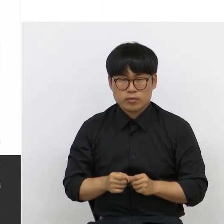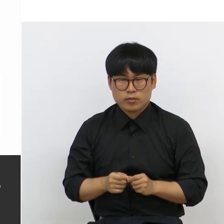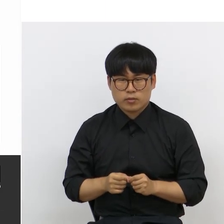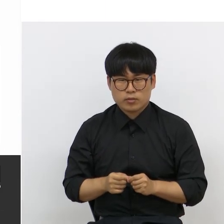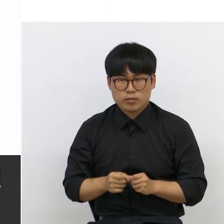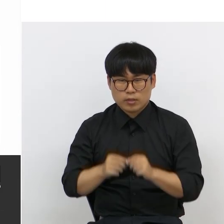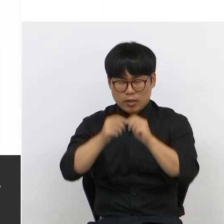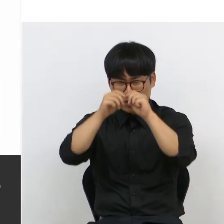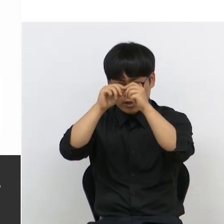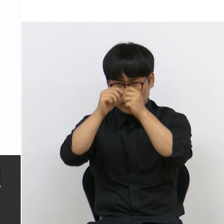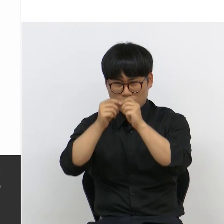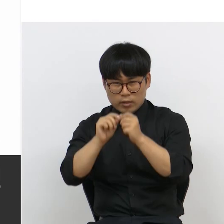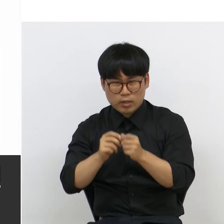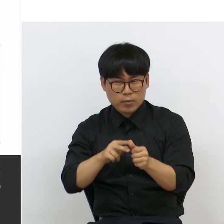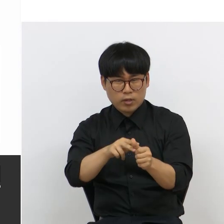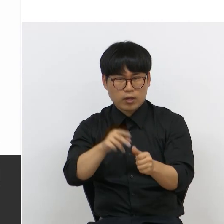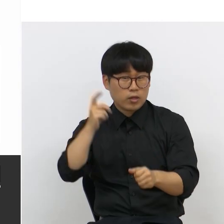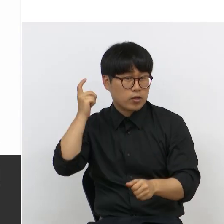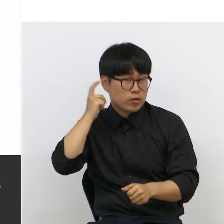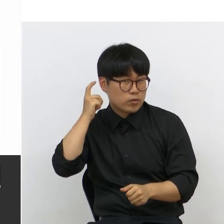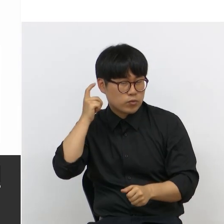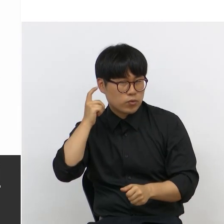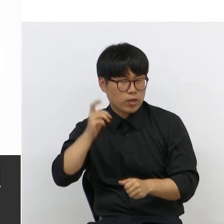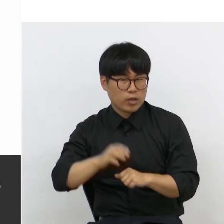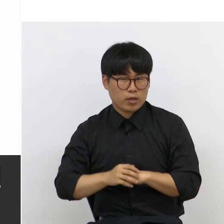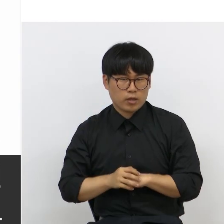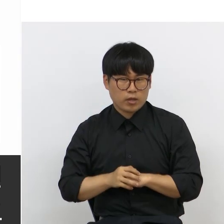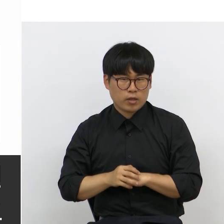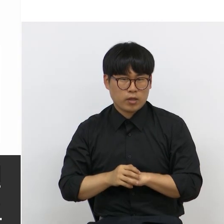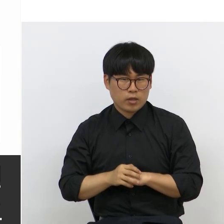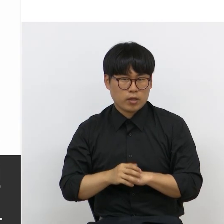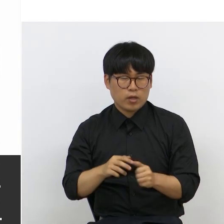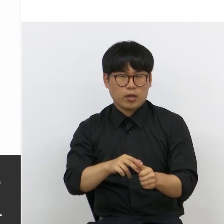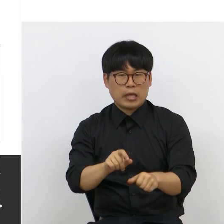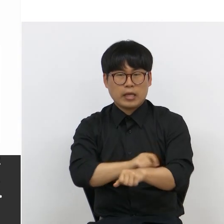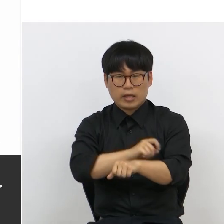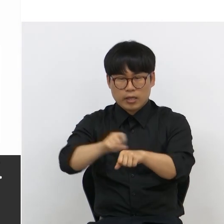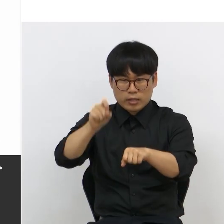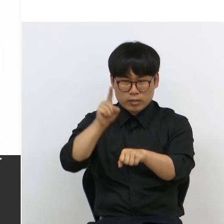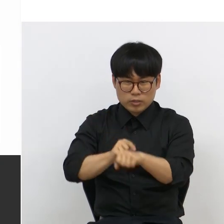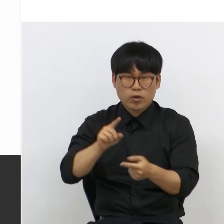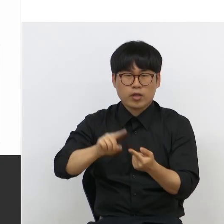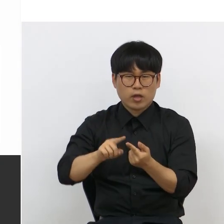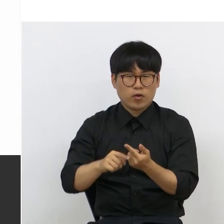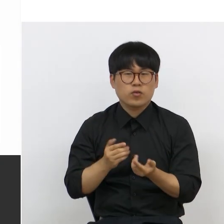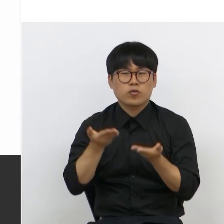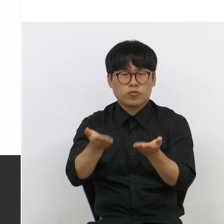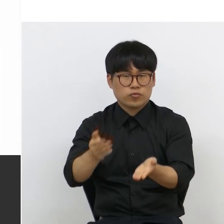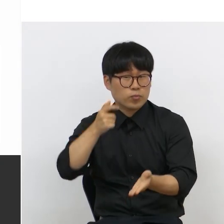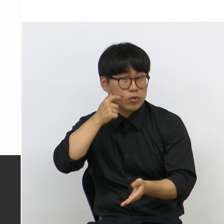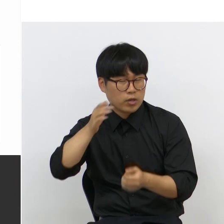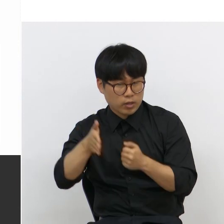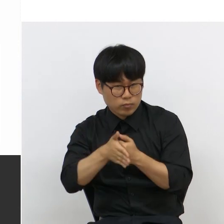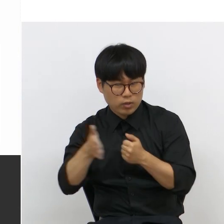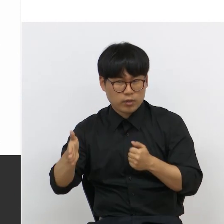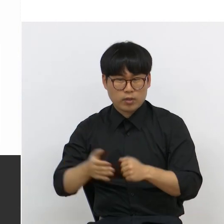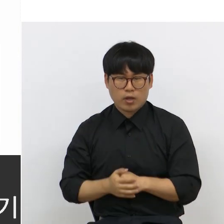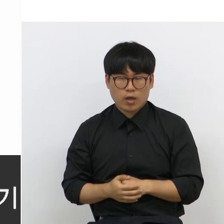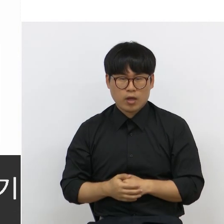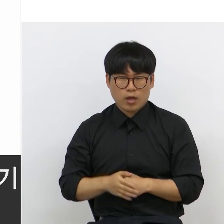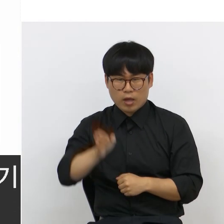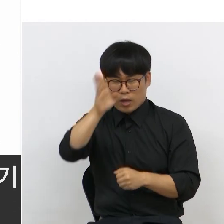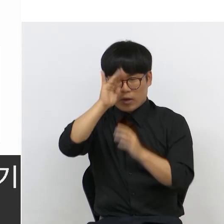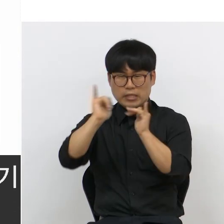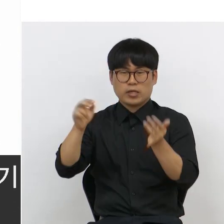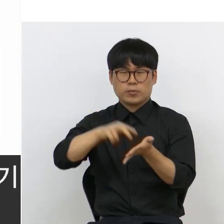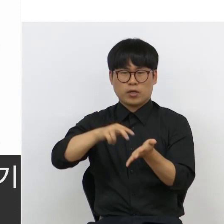그런 세밀한 어떤 소리의 캐릭터, 소리의 특성에 대한 부분은 줄 수가 없기 때문에 환자분들은 이제